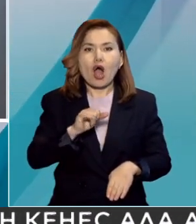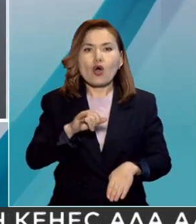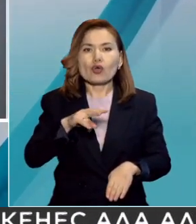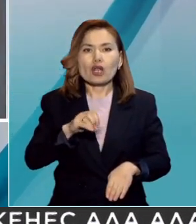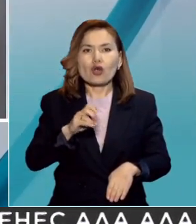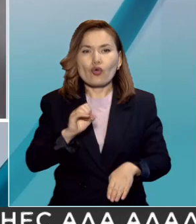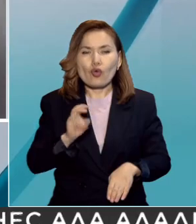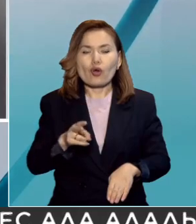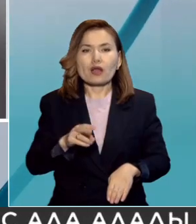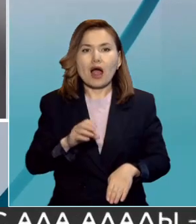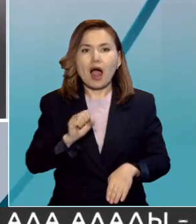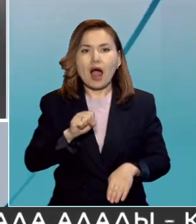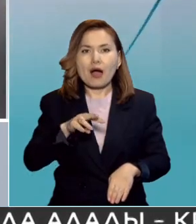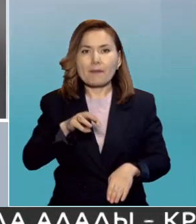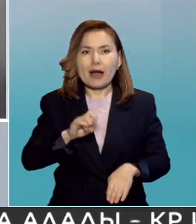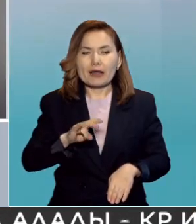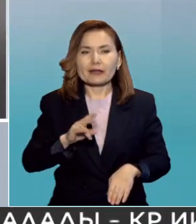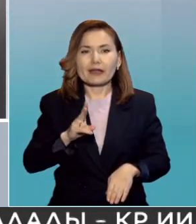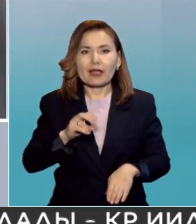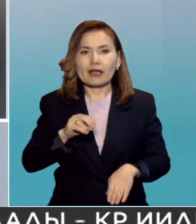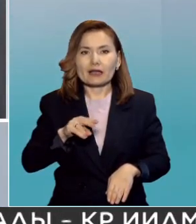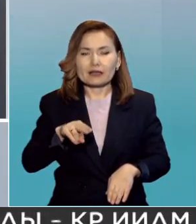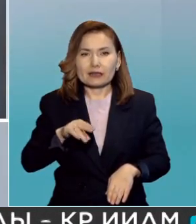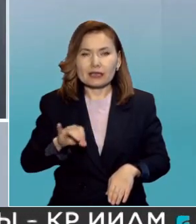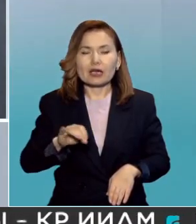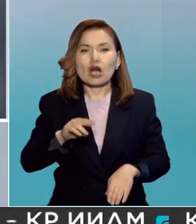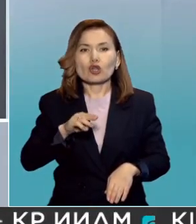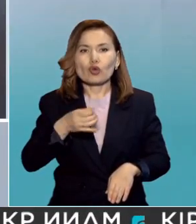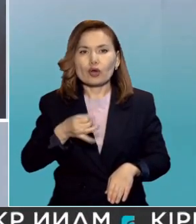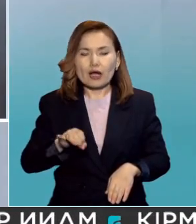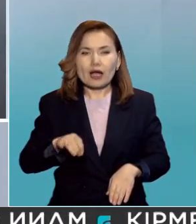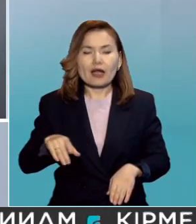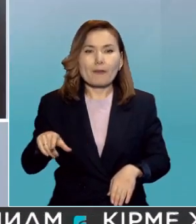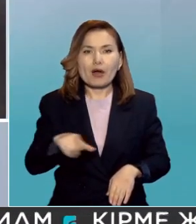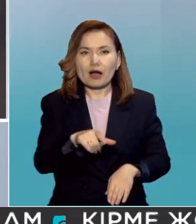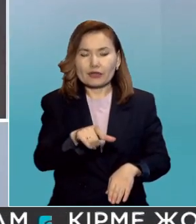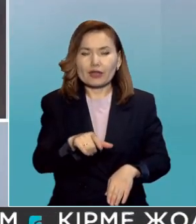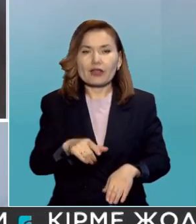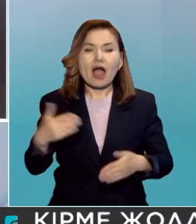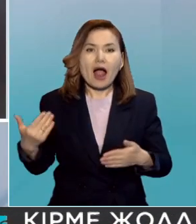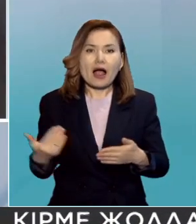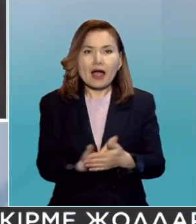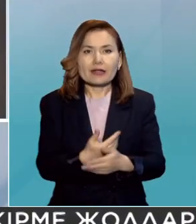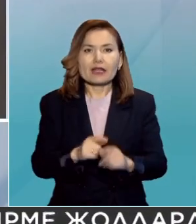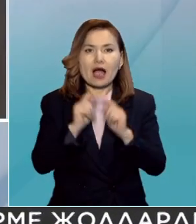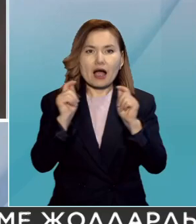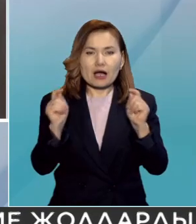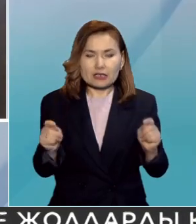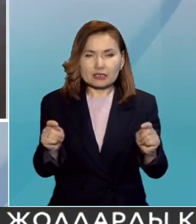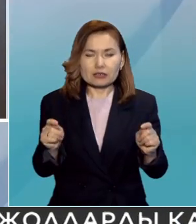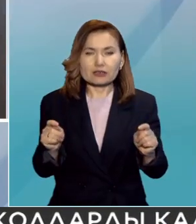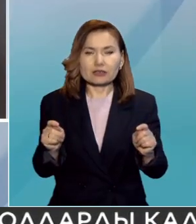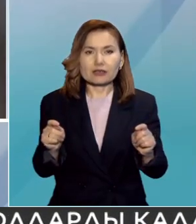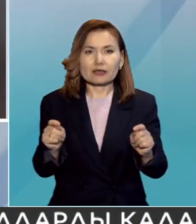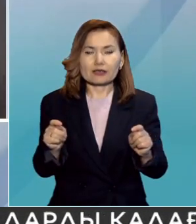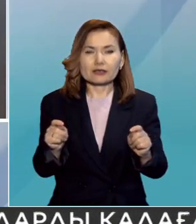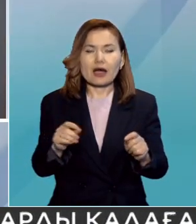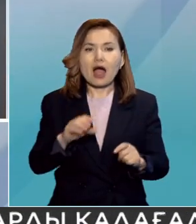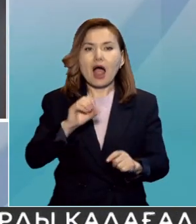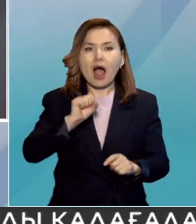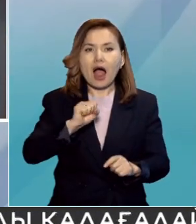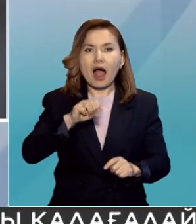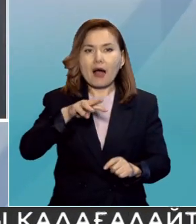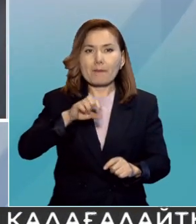Әулекөл жалдама Амангелді қабырға Әулекөл жалдама Торғай Ақшығанақ бағытында жолдар қайта ашылды. Алайда